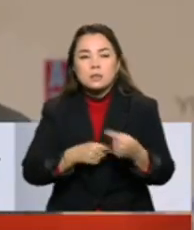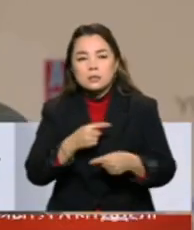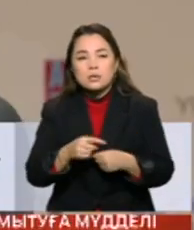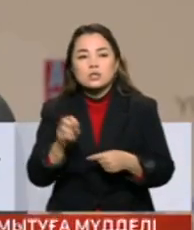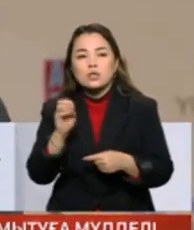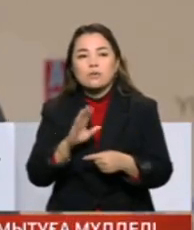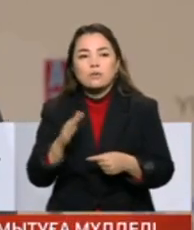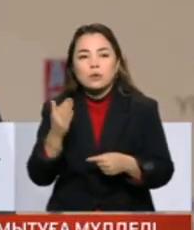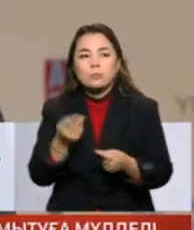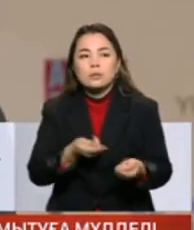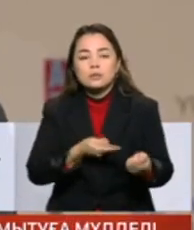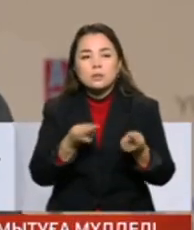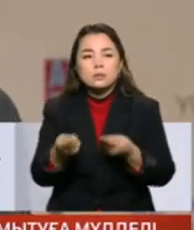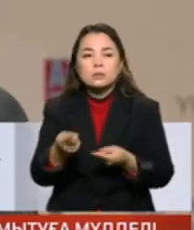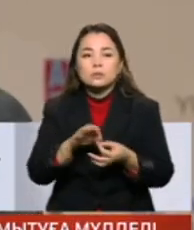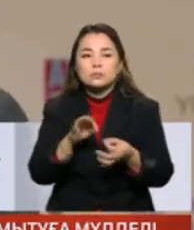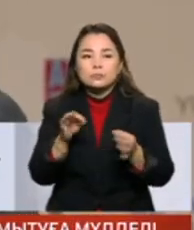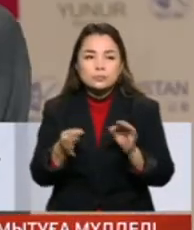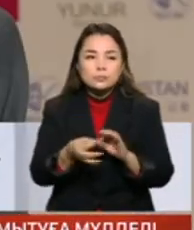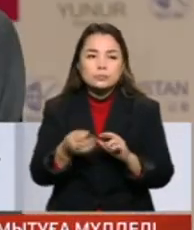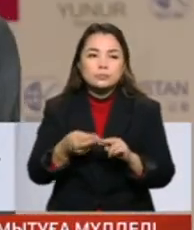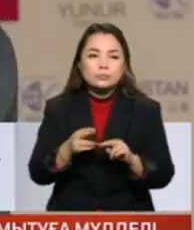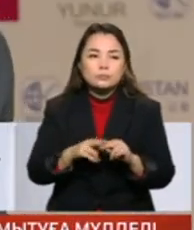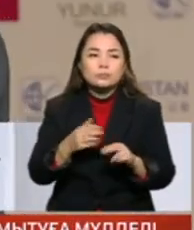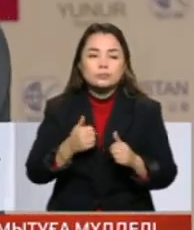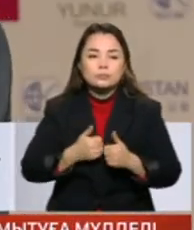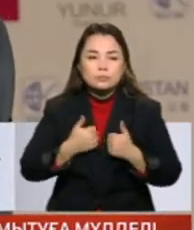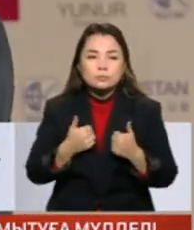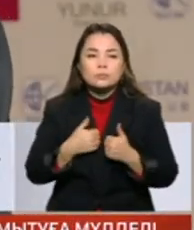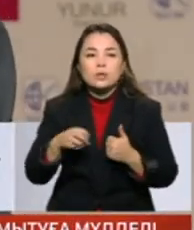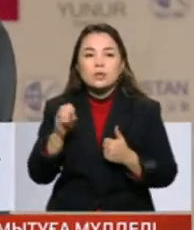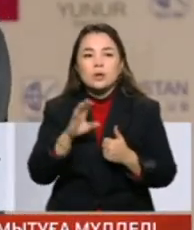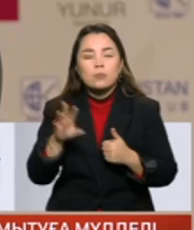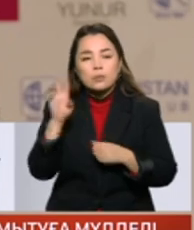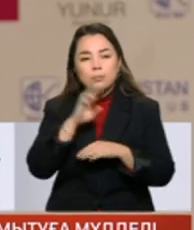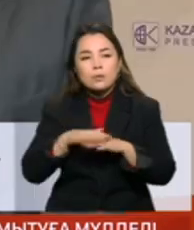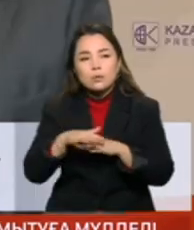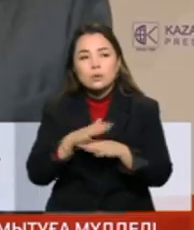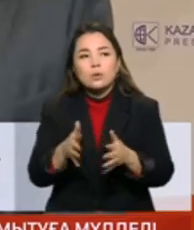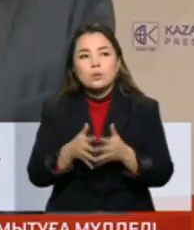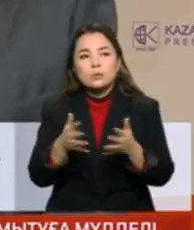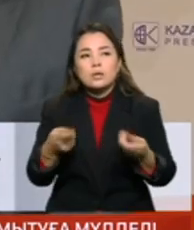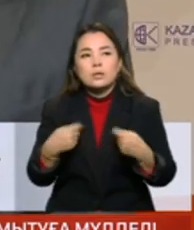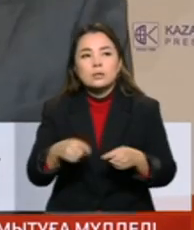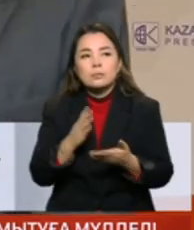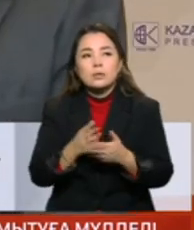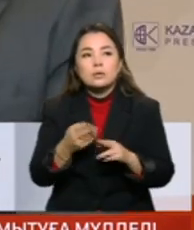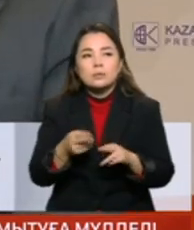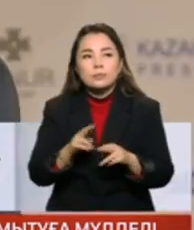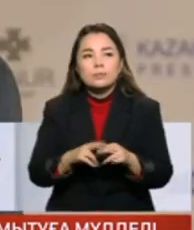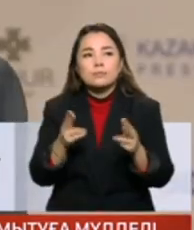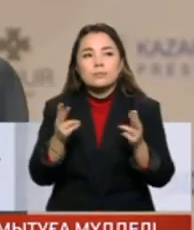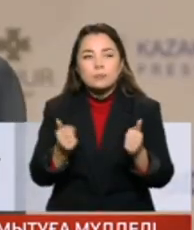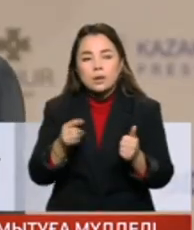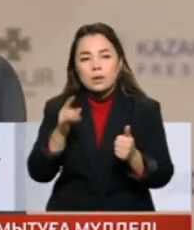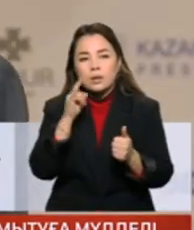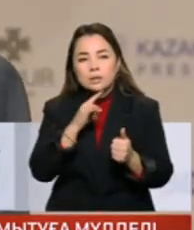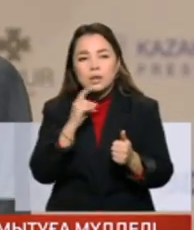Европаға шығу қазір қиын. Сондықтан біз барлық еуропалық мемлекет, бұл үлкен нарық. Мұндай болса, әрине, бұл